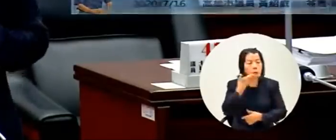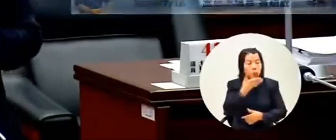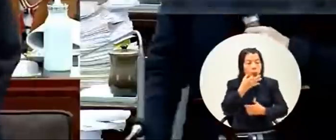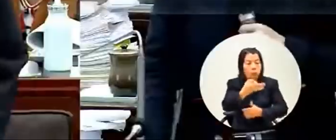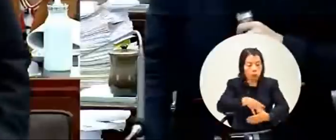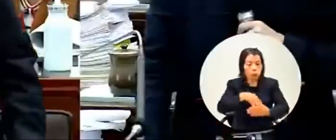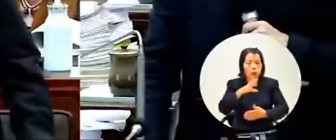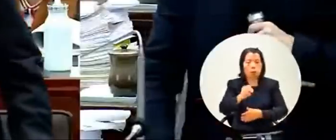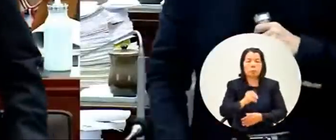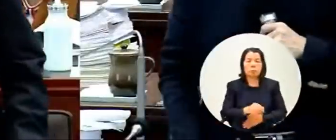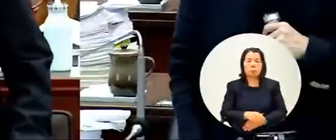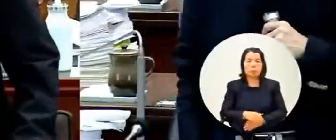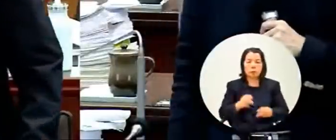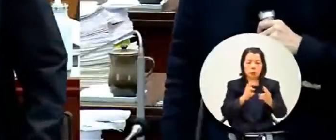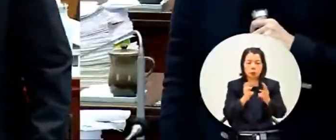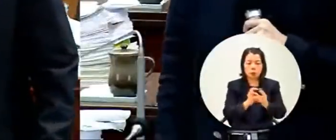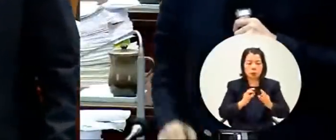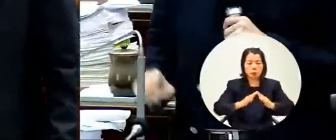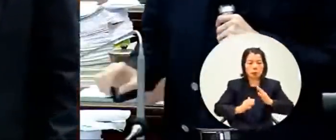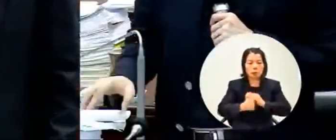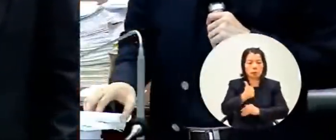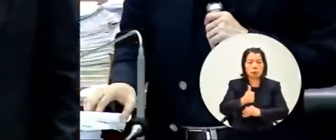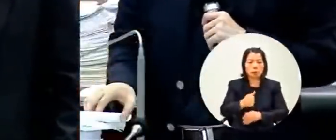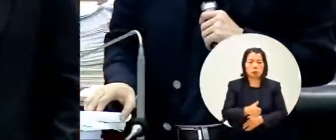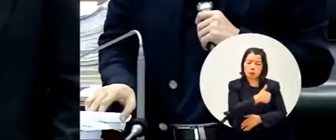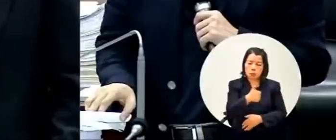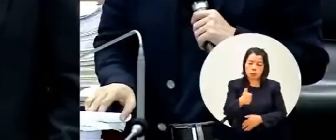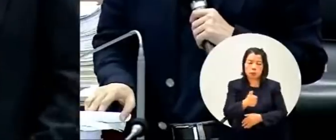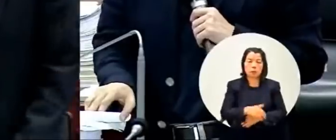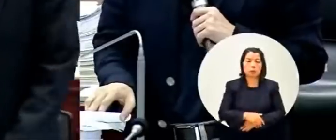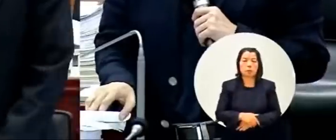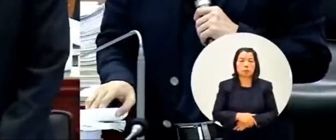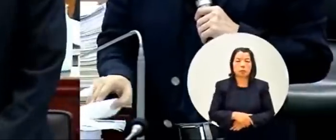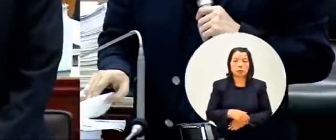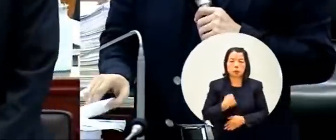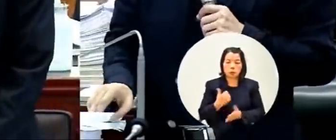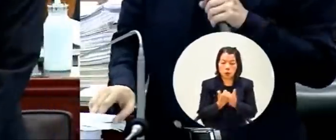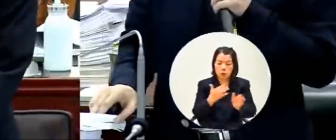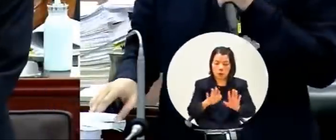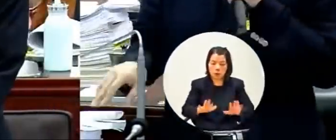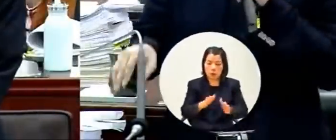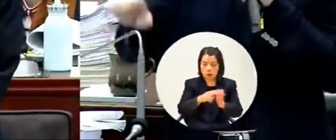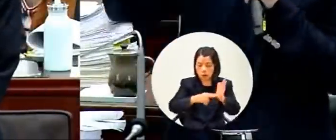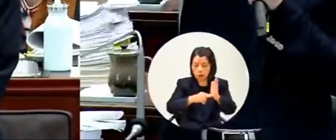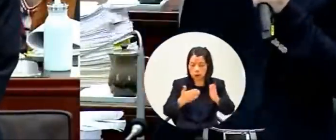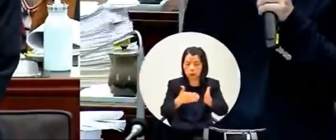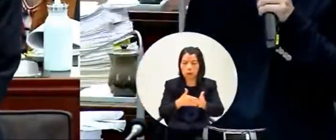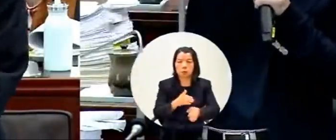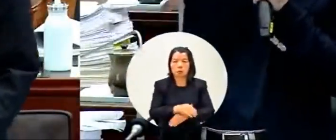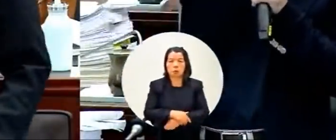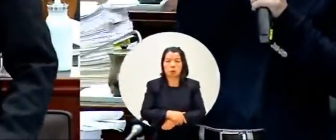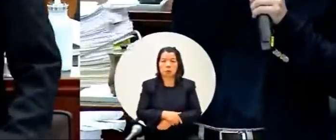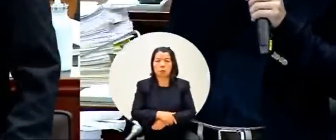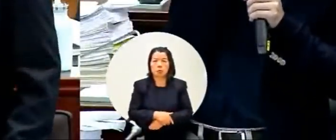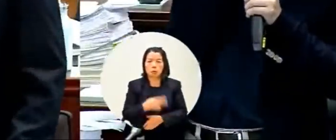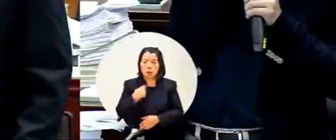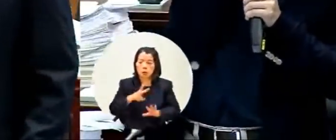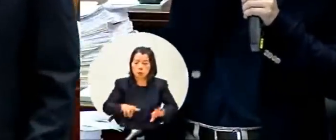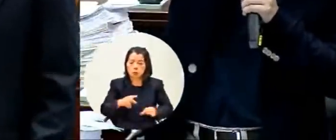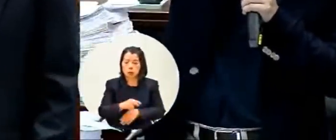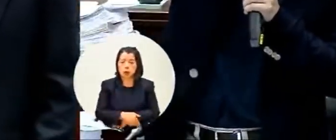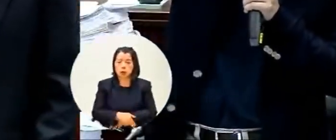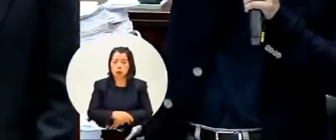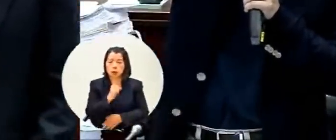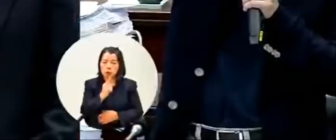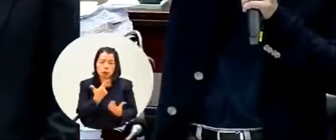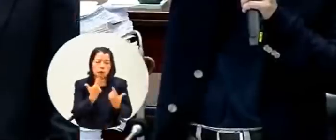谢主席，谢谢我们少廷议员。我刚刚已经跟少廷议员说过，其实这个 你不用再重复，你把我讲的